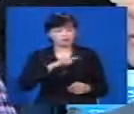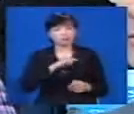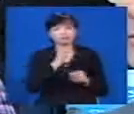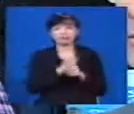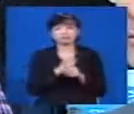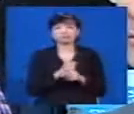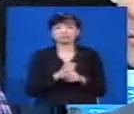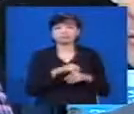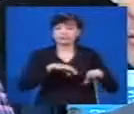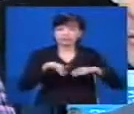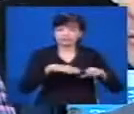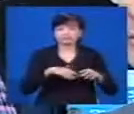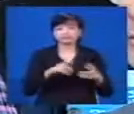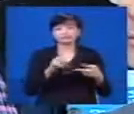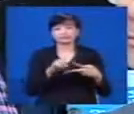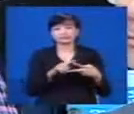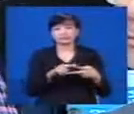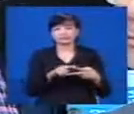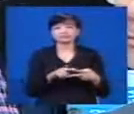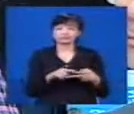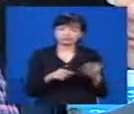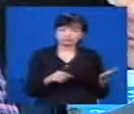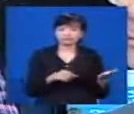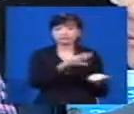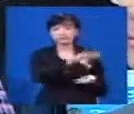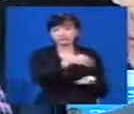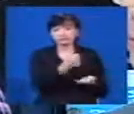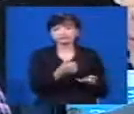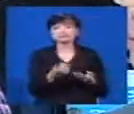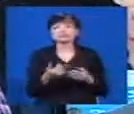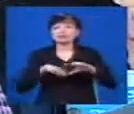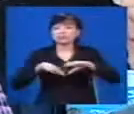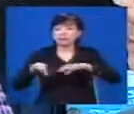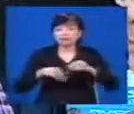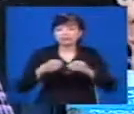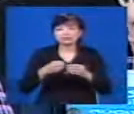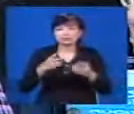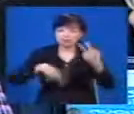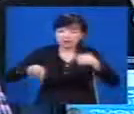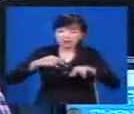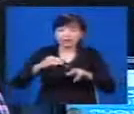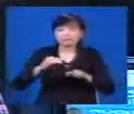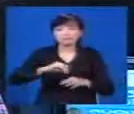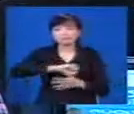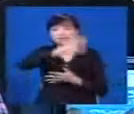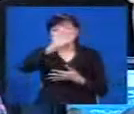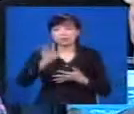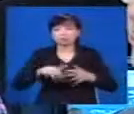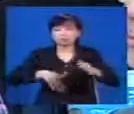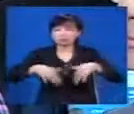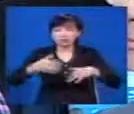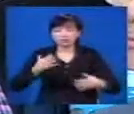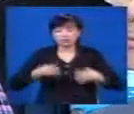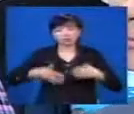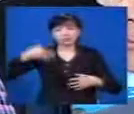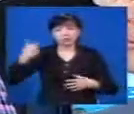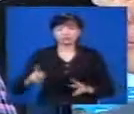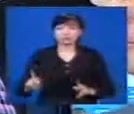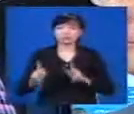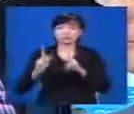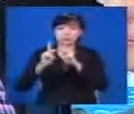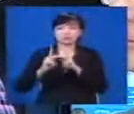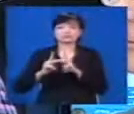านสุพจน์นะครับเดี๋ยวท่านจะคงได้กล่าวส่วนบริหารดูแลพี่น้องประชาชนผู้ประสบความเดือดร้อนเป็นเรื่องของกระทรวงมหาดไทยในฐ